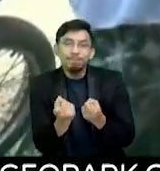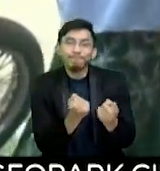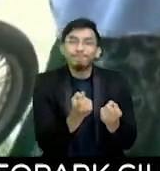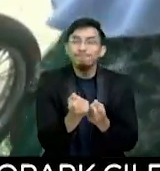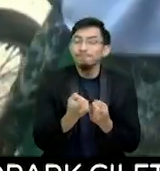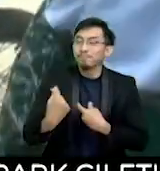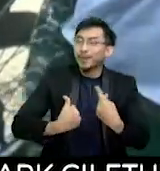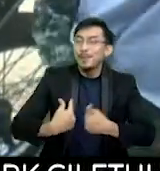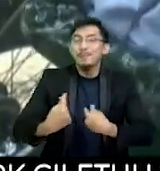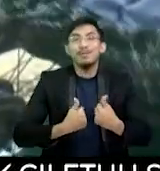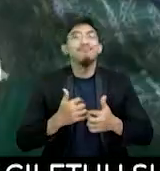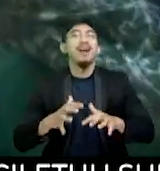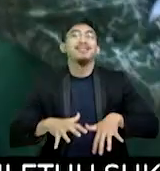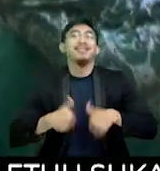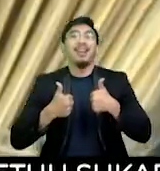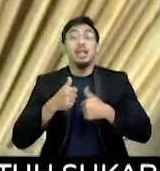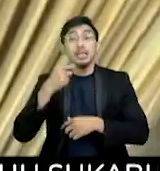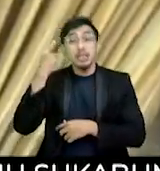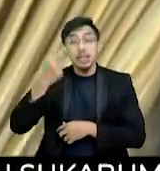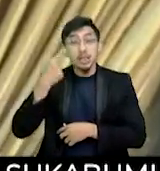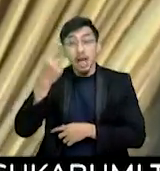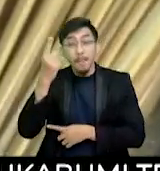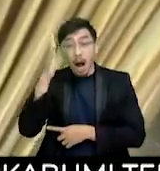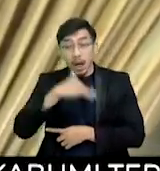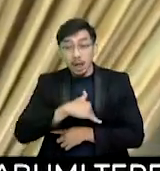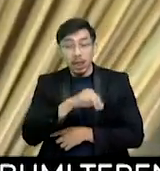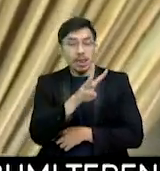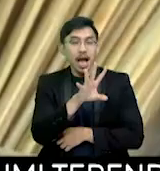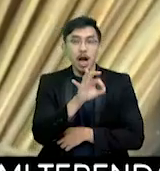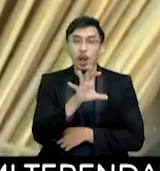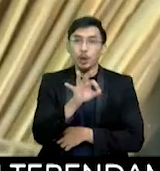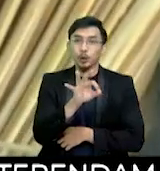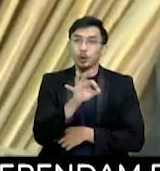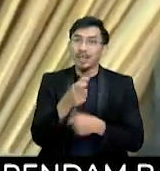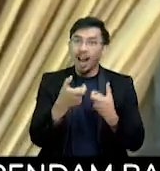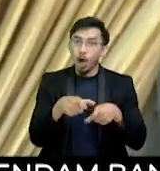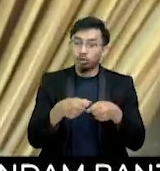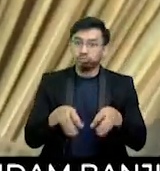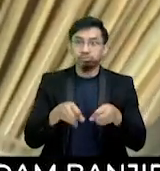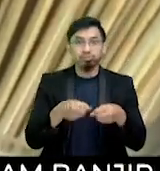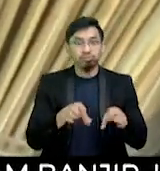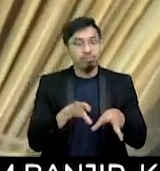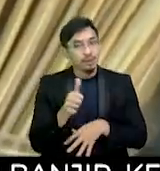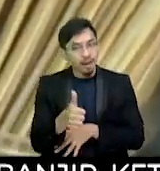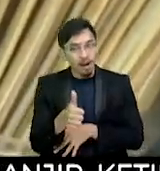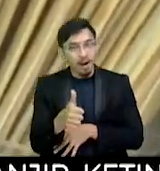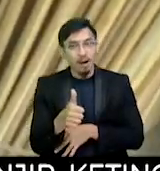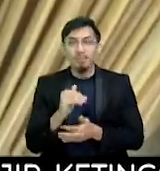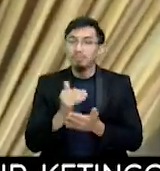berhasil. Setiap hari dia bisa menghabiskan 300 butir telur puyuh dengan keuntungan berkisar Rp300.000